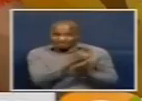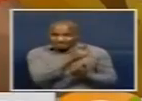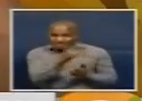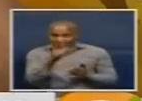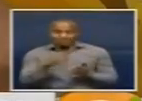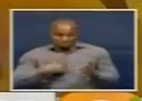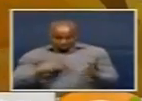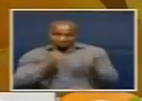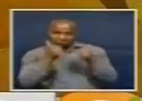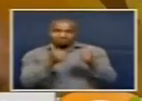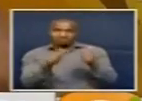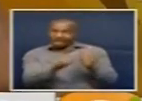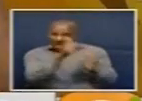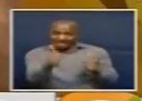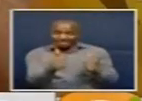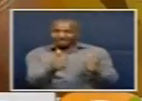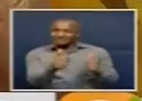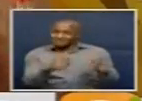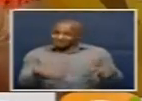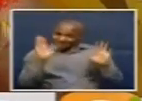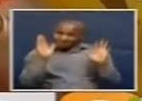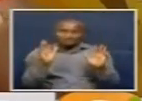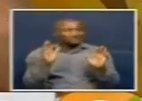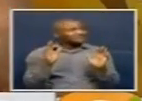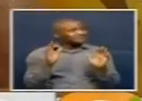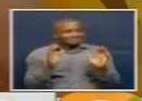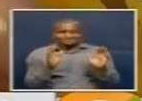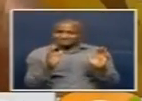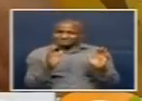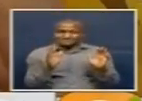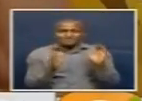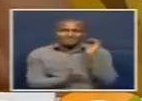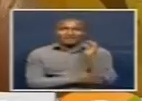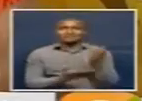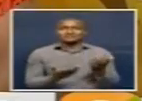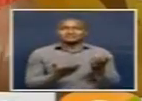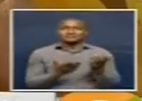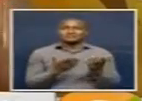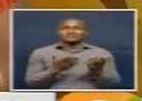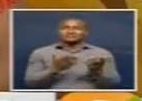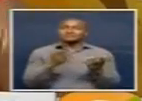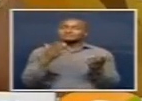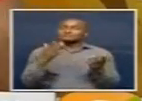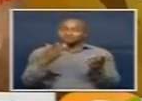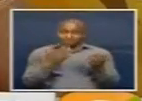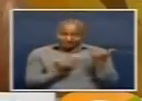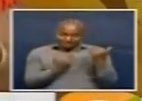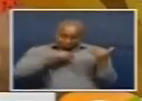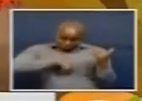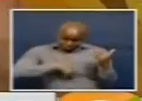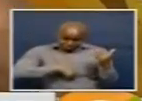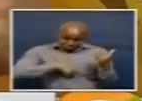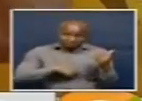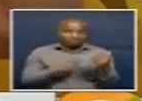wanavaa vizuri, lakini kuna wengi wale ambao wamefanya hata yule malaika wa Mungu yuko tumboni, kama ni malaika kama ni